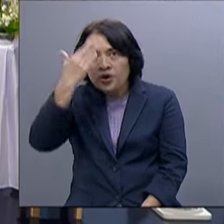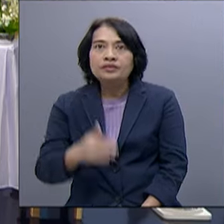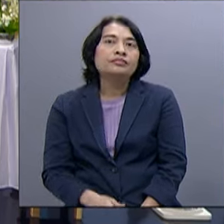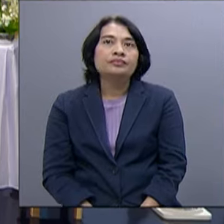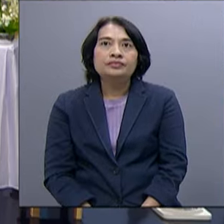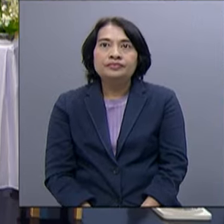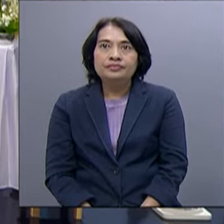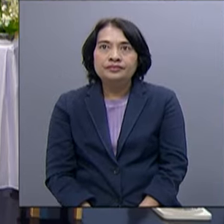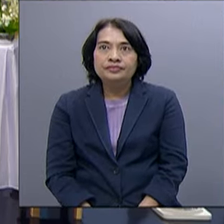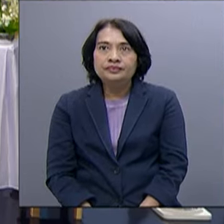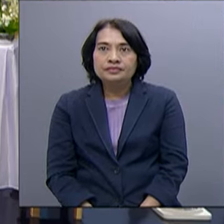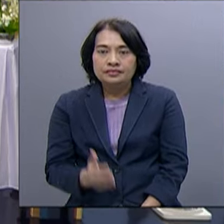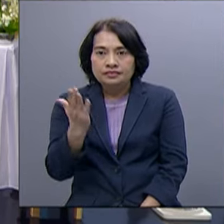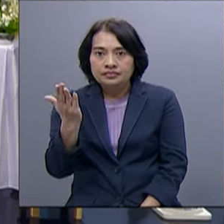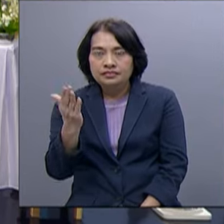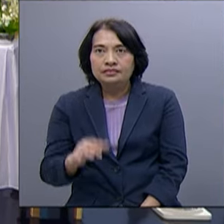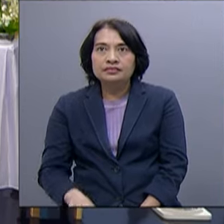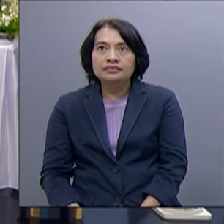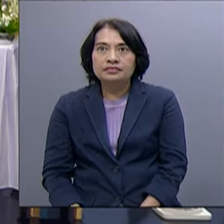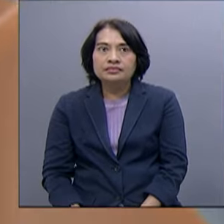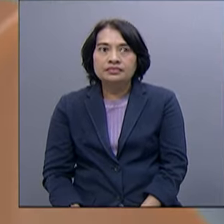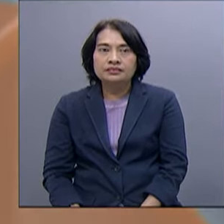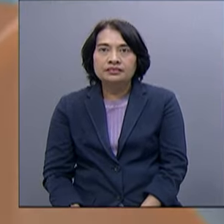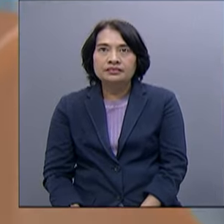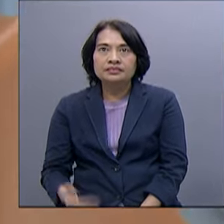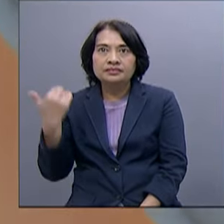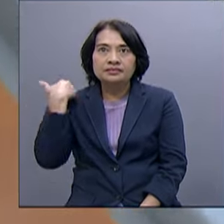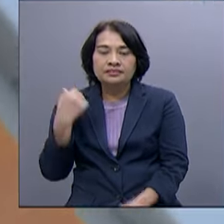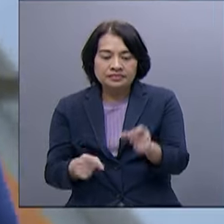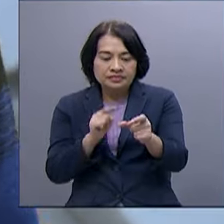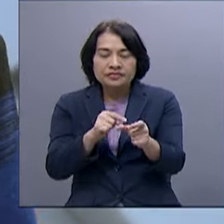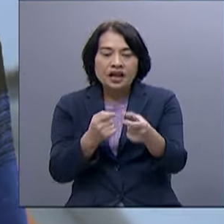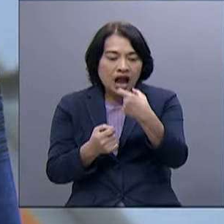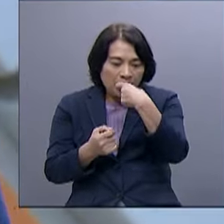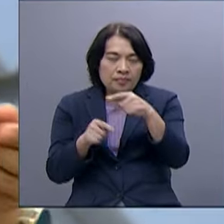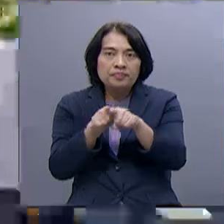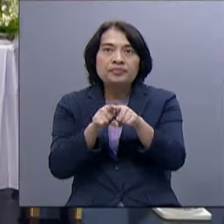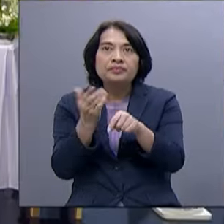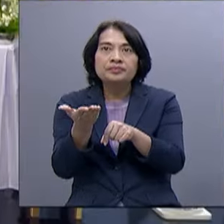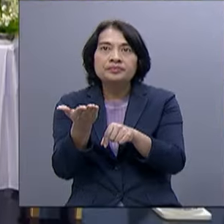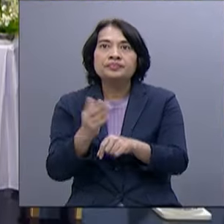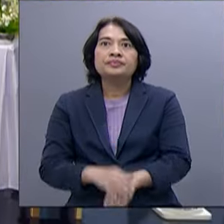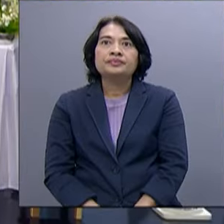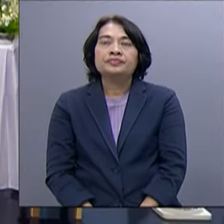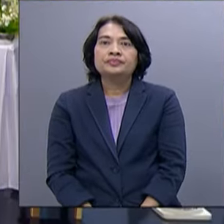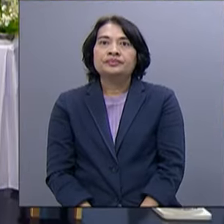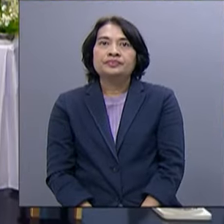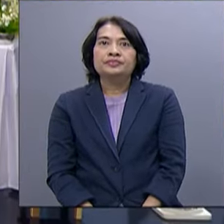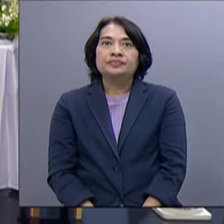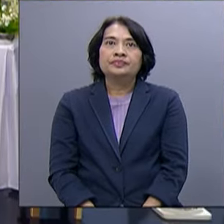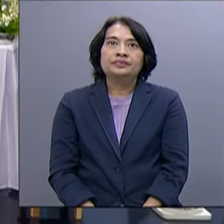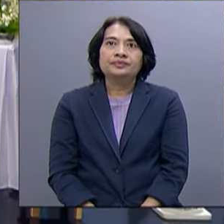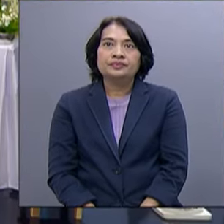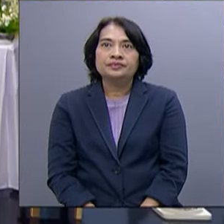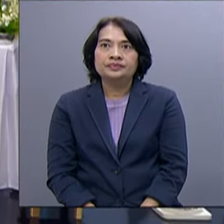านนี้นี่มีคุกกี้สิงคโปร์ด้วย ค ุ กกี้สิงคโปร์อ่ะอีก1ตาที่เตะตาผมเนี่ยเหมือนมียักษ์คู่อยู่ตรงนั้นคืออะไร ยักษ์